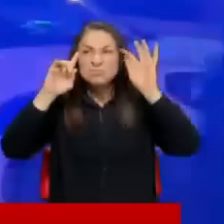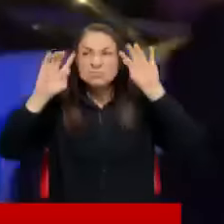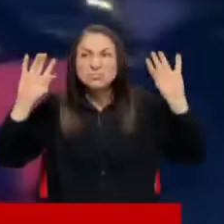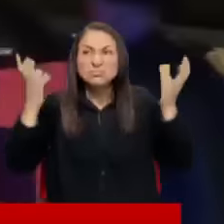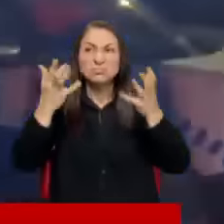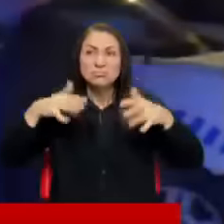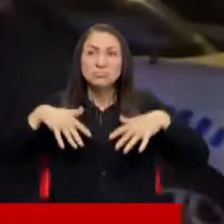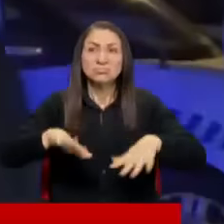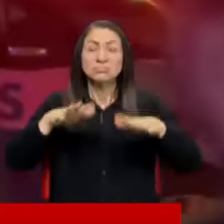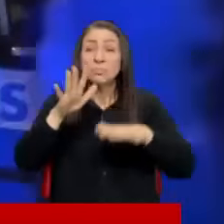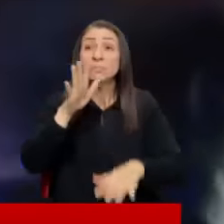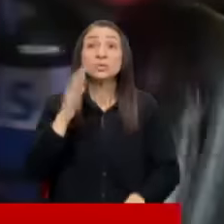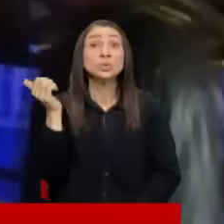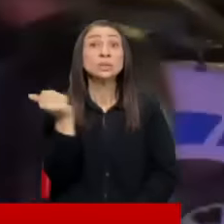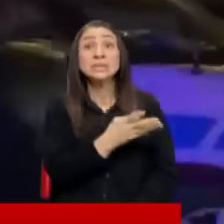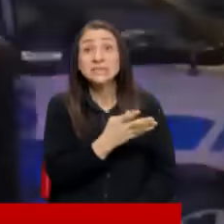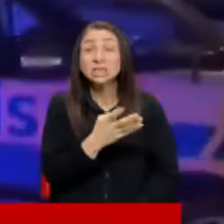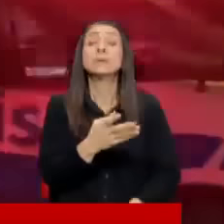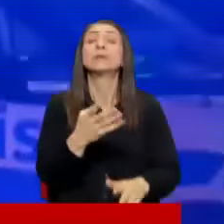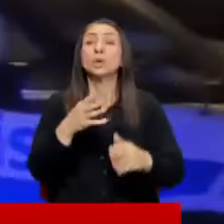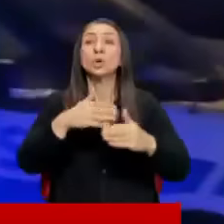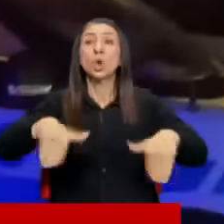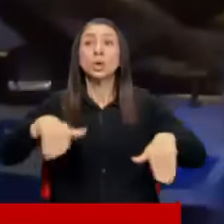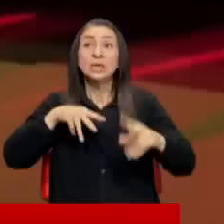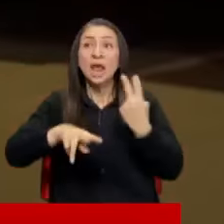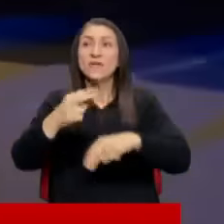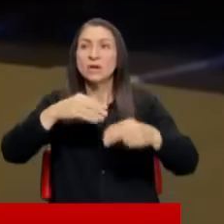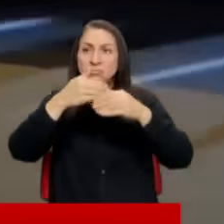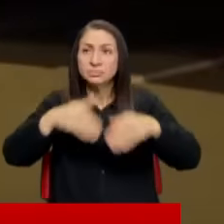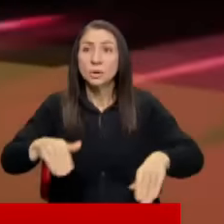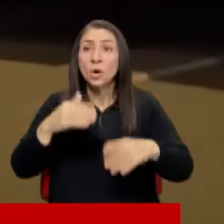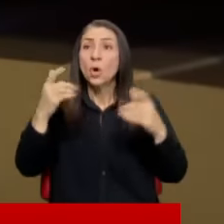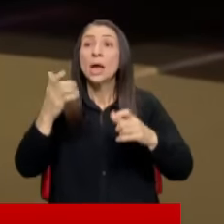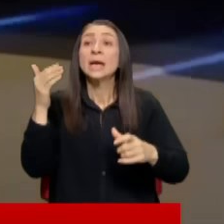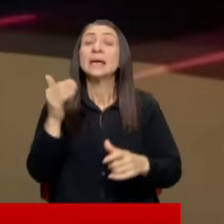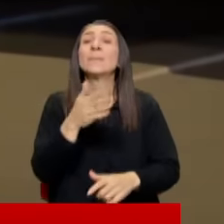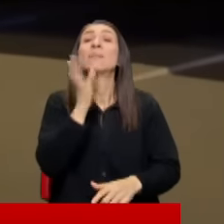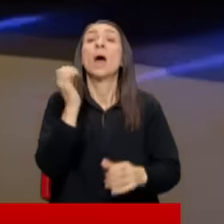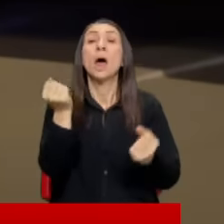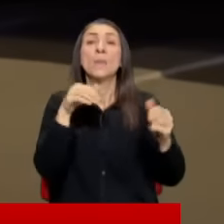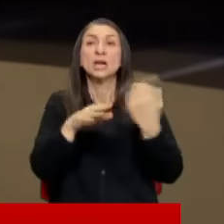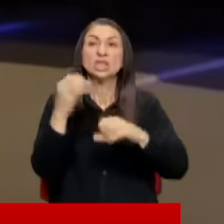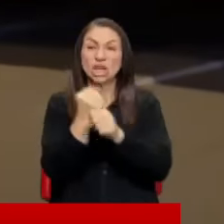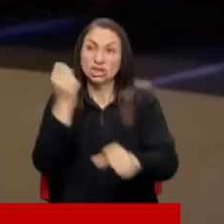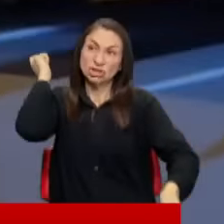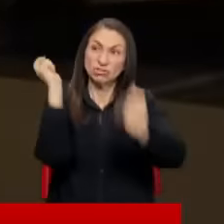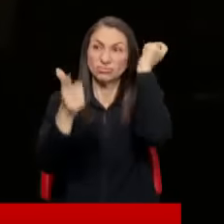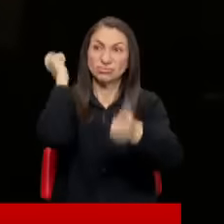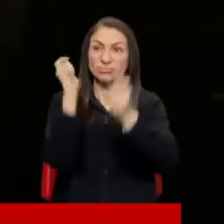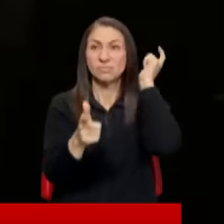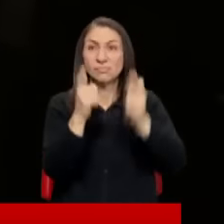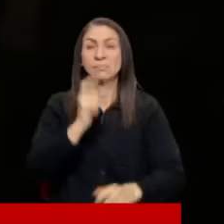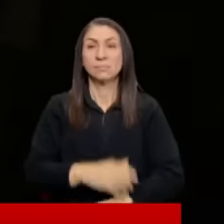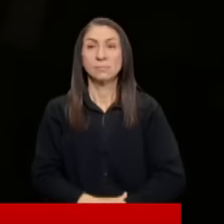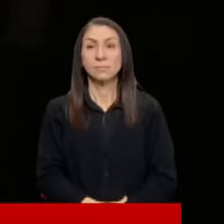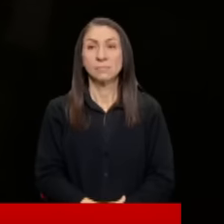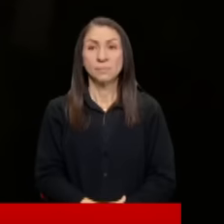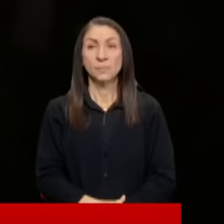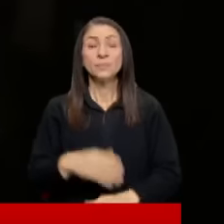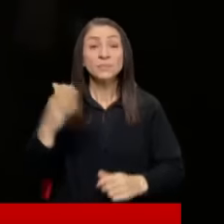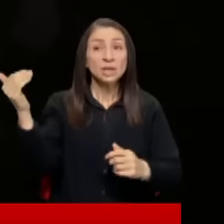döküldü. 500'e yakın insan yolu trafiğe kapadı. Olayı bilmeden yola giren otomobillere taşlarla saldırdılar. Gelip geçenler